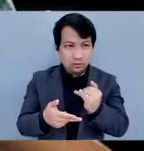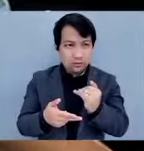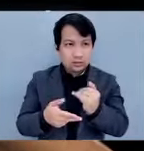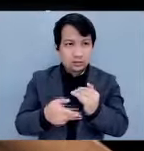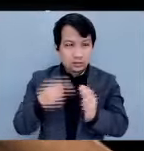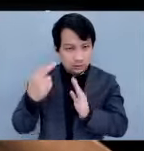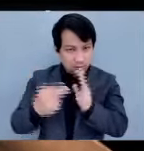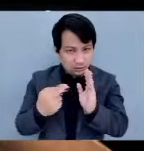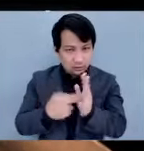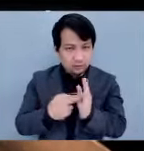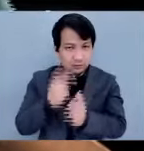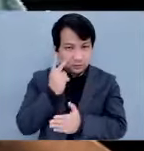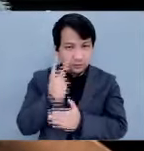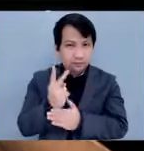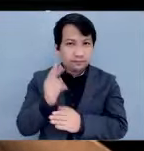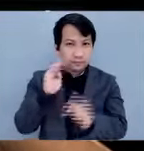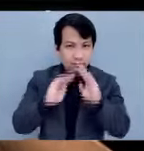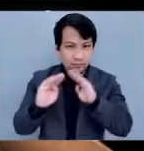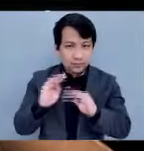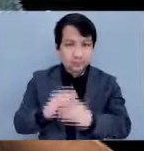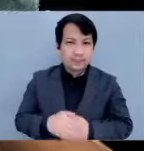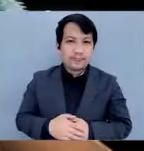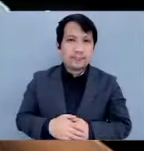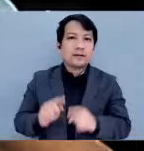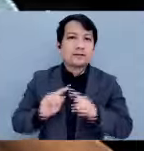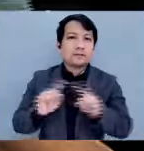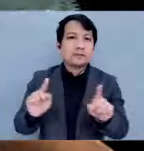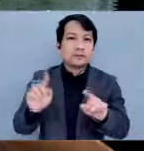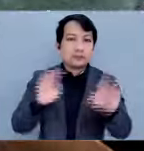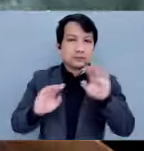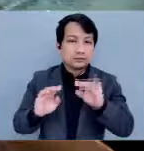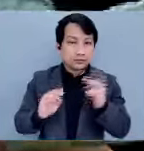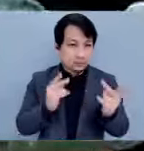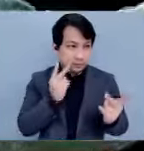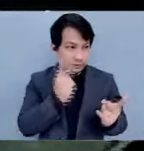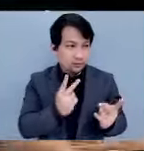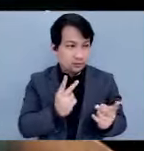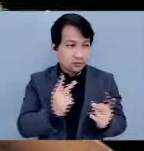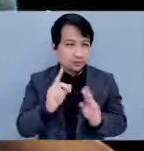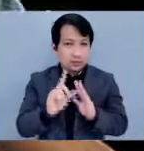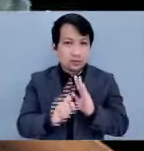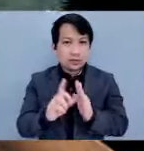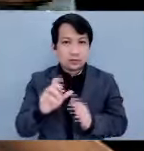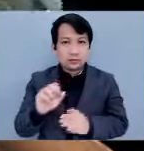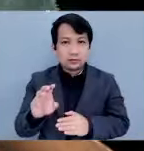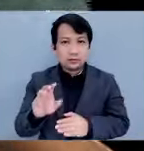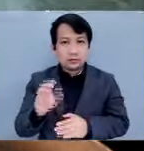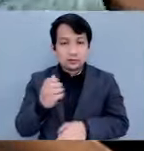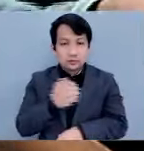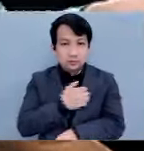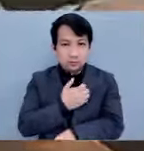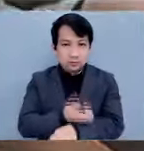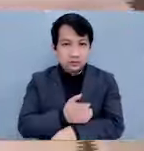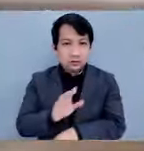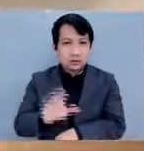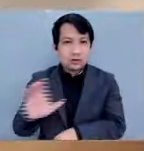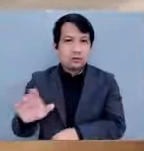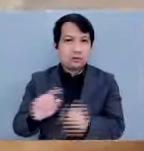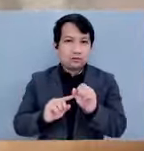Yun ang nagiging problem. Problema, sa mata ng mga law enforcement sa labas, sa mata nila original